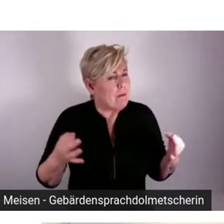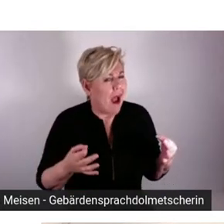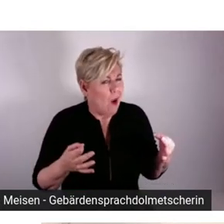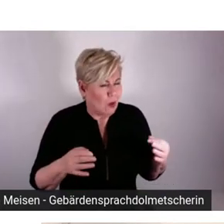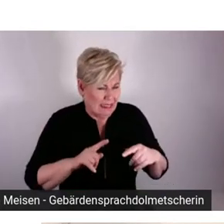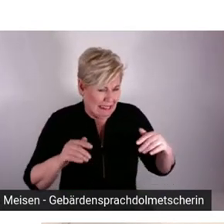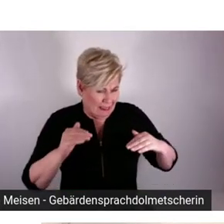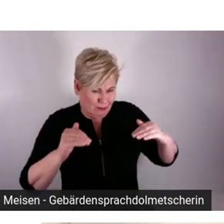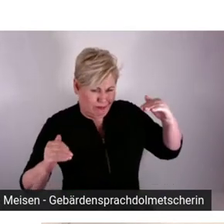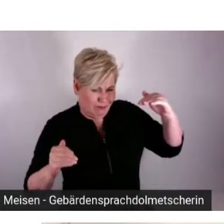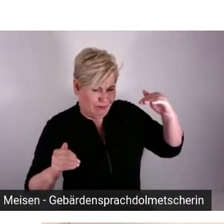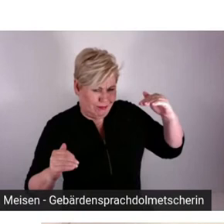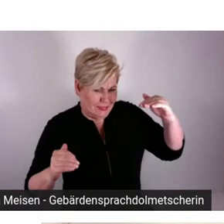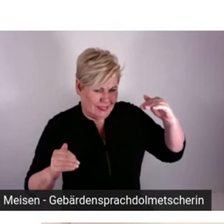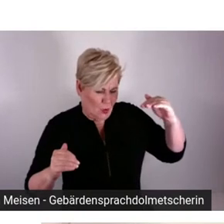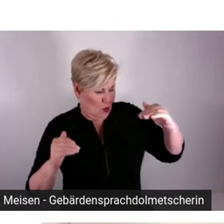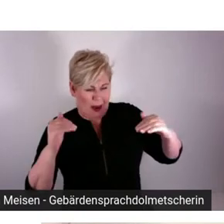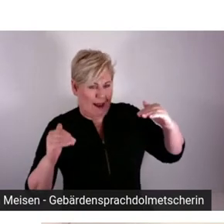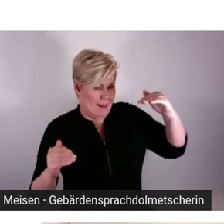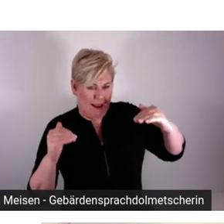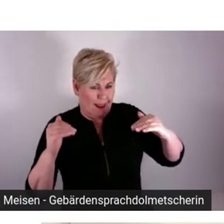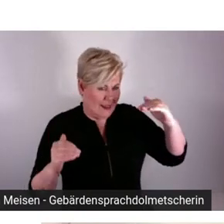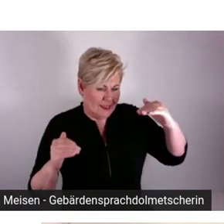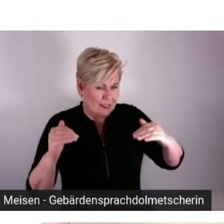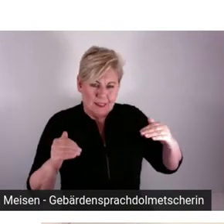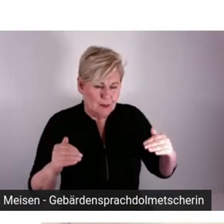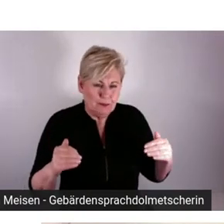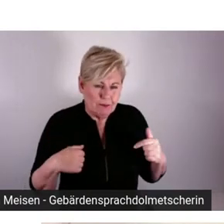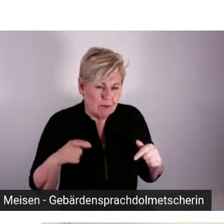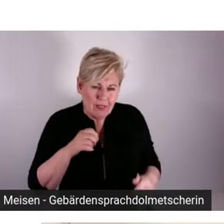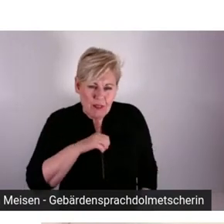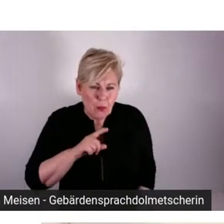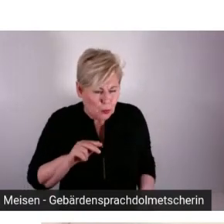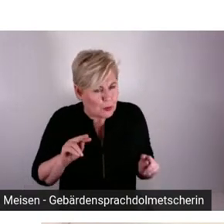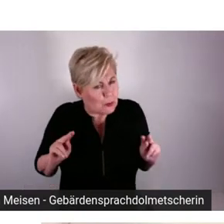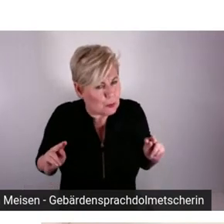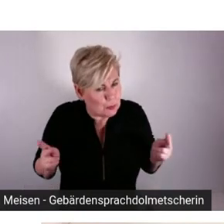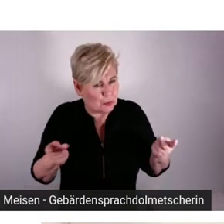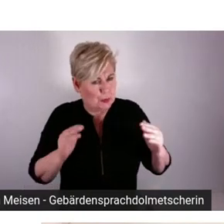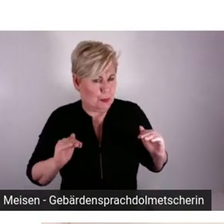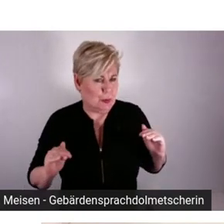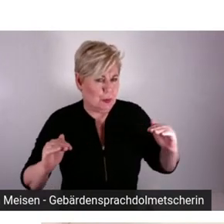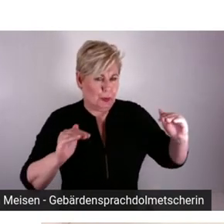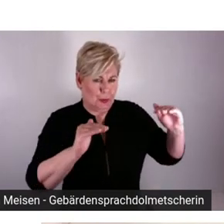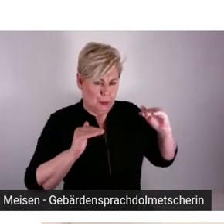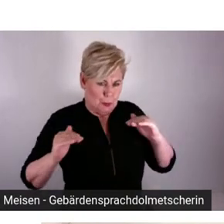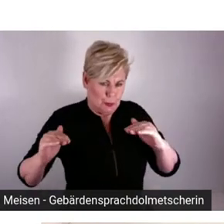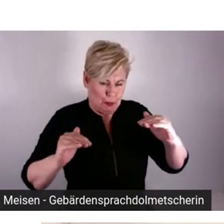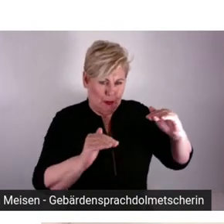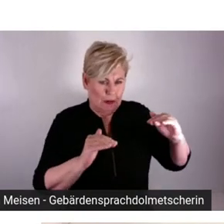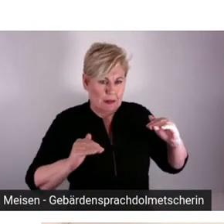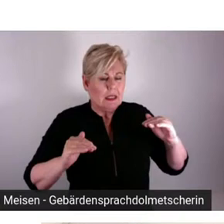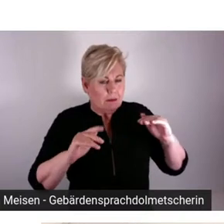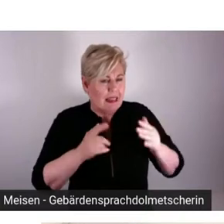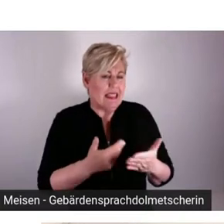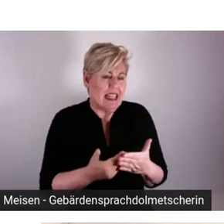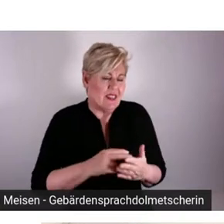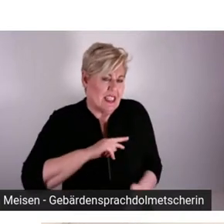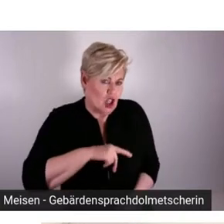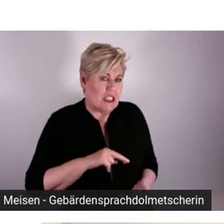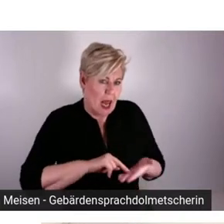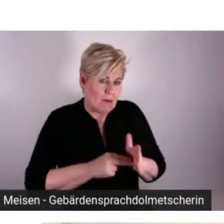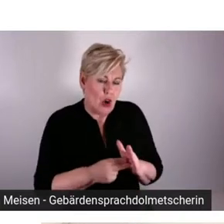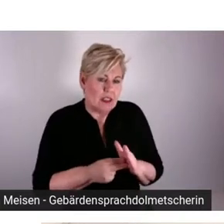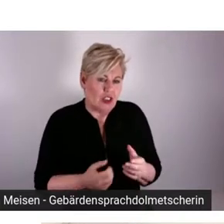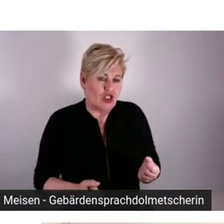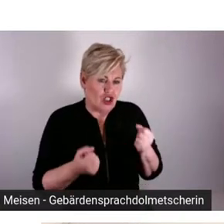weniger Ungleichheit in Einkommen und Vermögen und müssen also deshalb den sozialpolitischen Schwerpunkt darauf